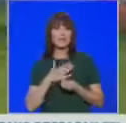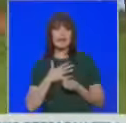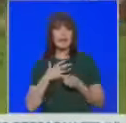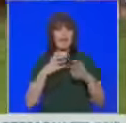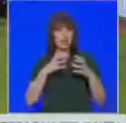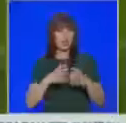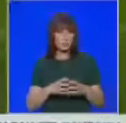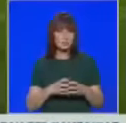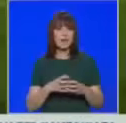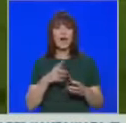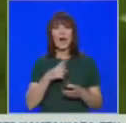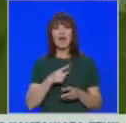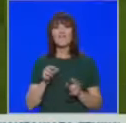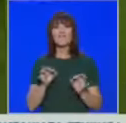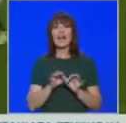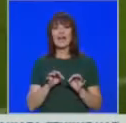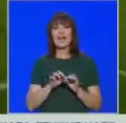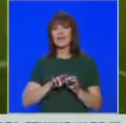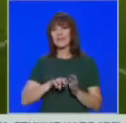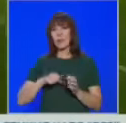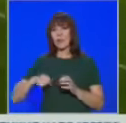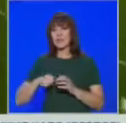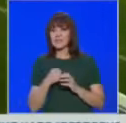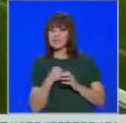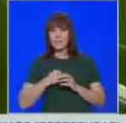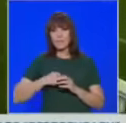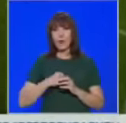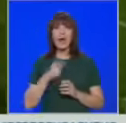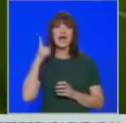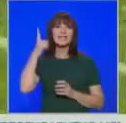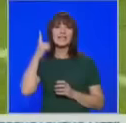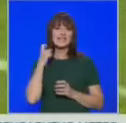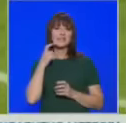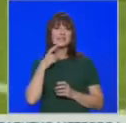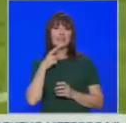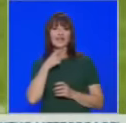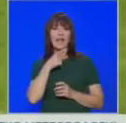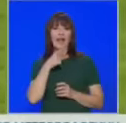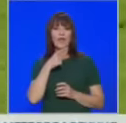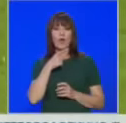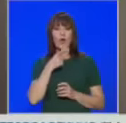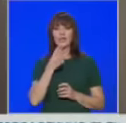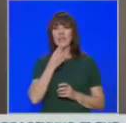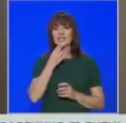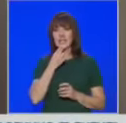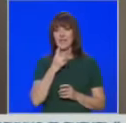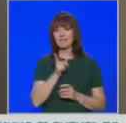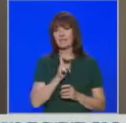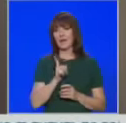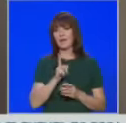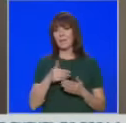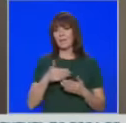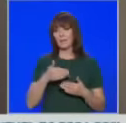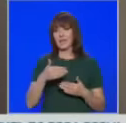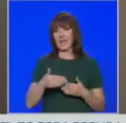дуспа, след като Алекс Фернандес беше съборен от Сон в наказателното поле, но сигнал от съдията Гидженов не последва. В продължението на мача след намесата на